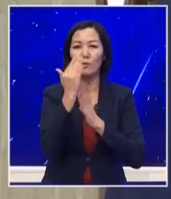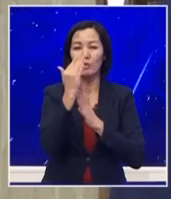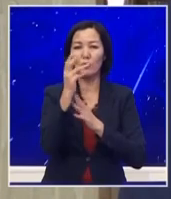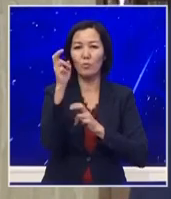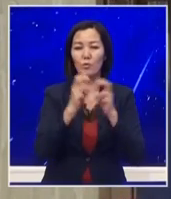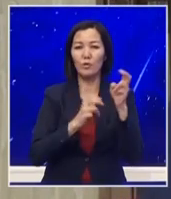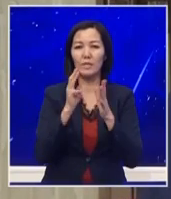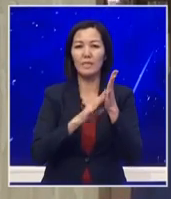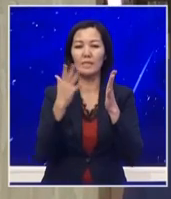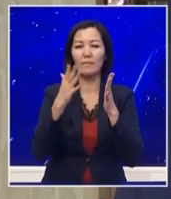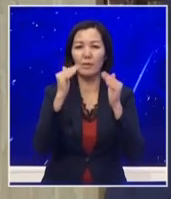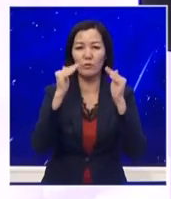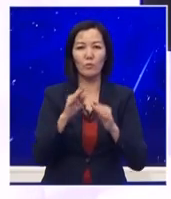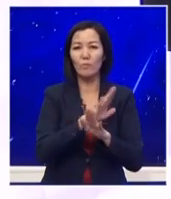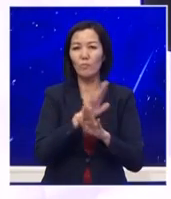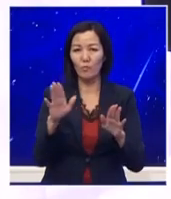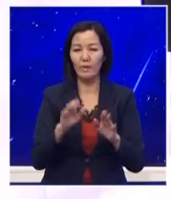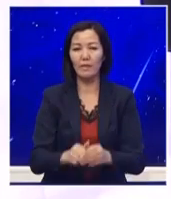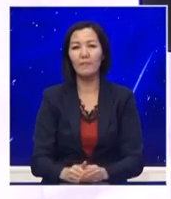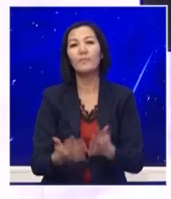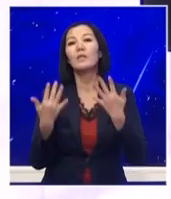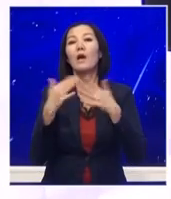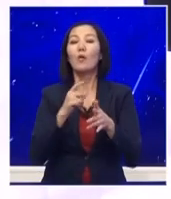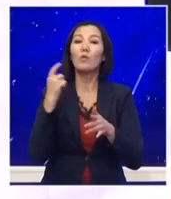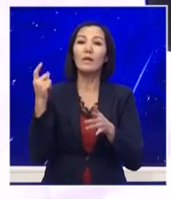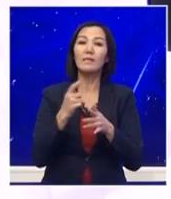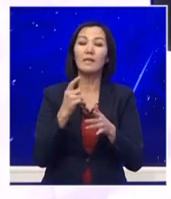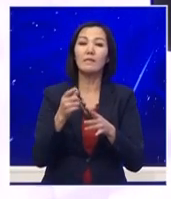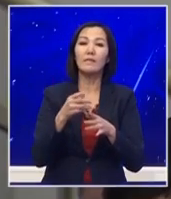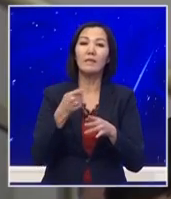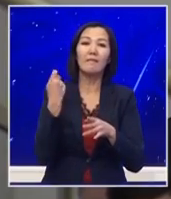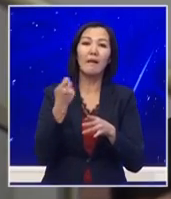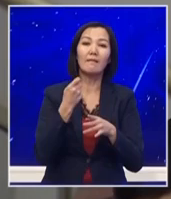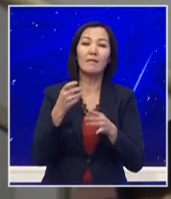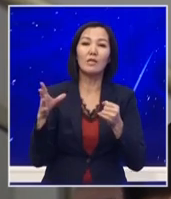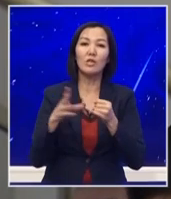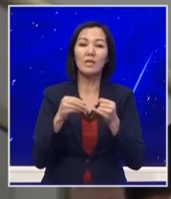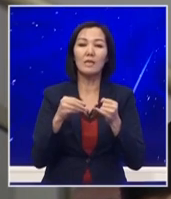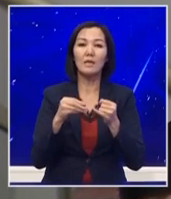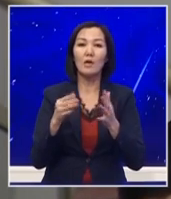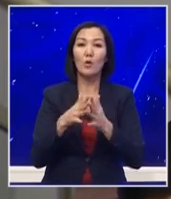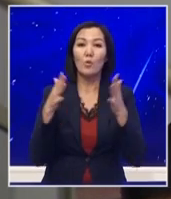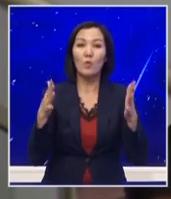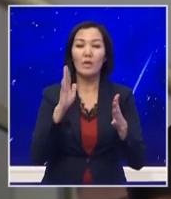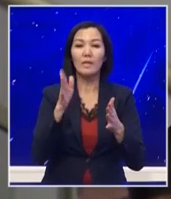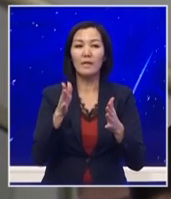көлемі 85% төмен болмау керек. Ауыл шаруашылығында басымды дақылдар егістігінің көлемі ұлғайтылады.